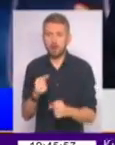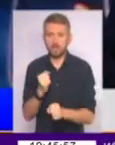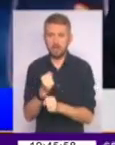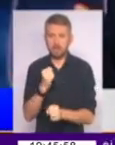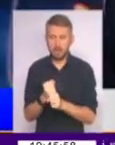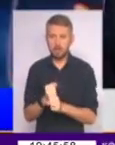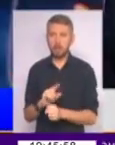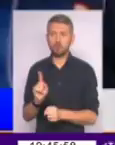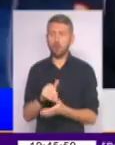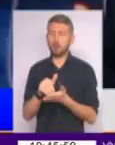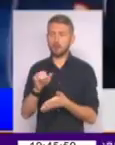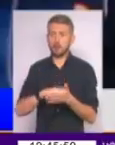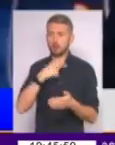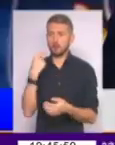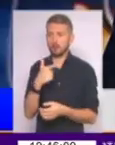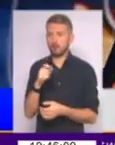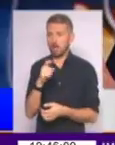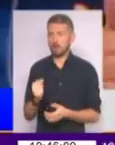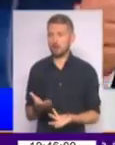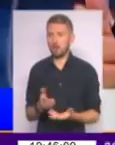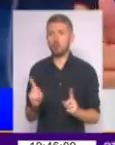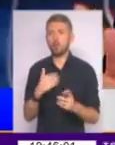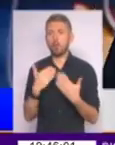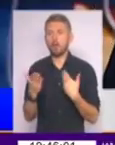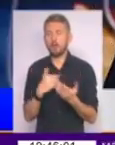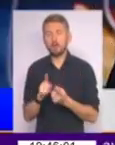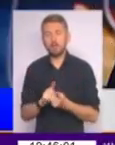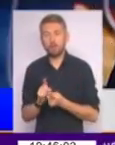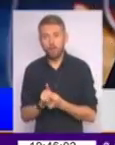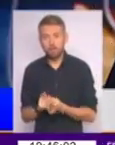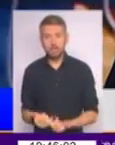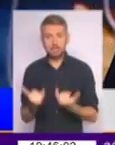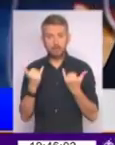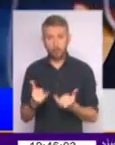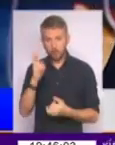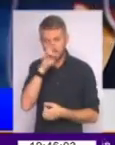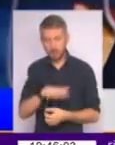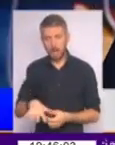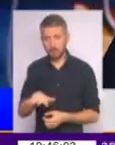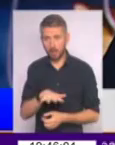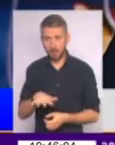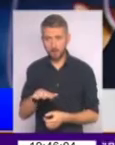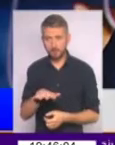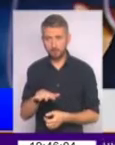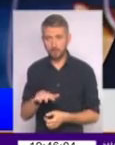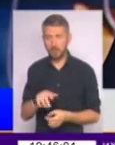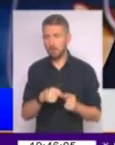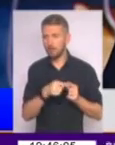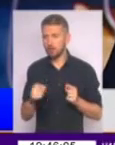сделал за то, что отказался от российского газа. Что касается реформы. Сегодня страна